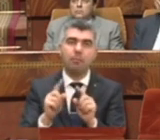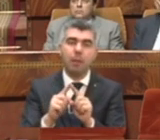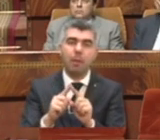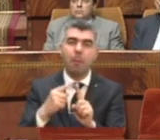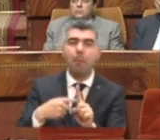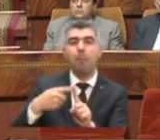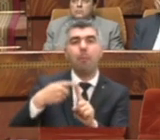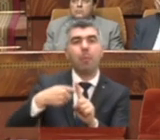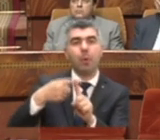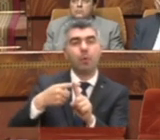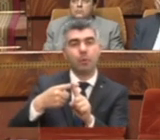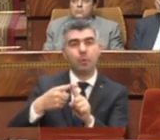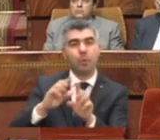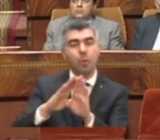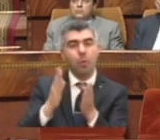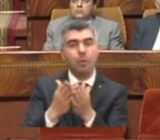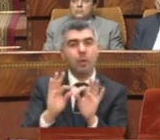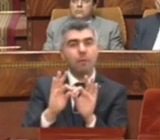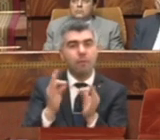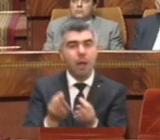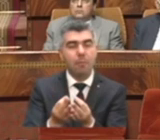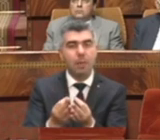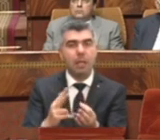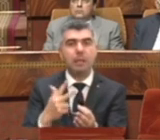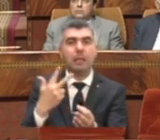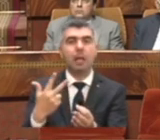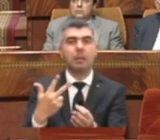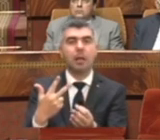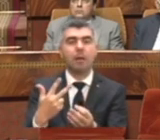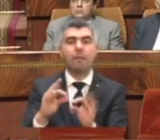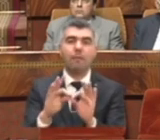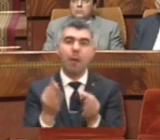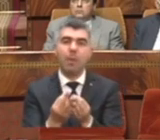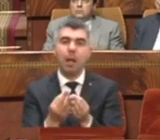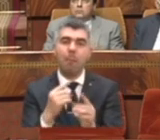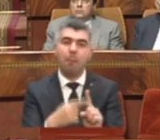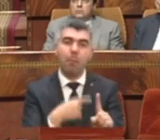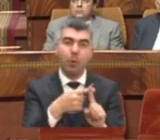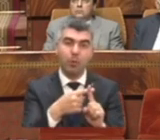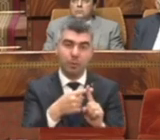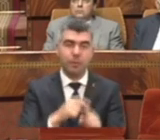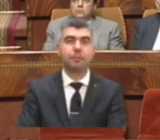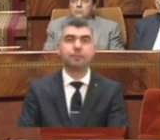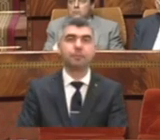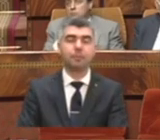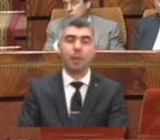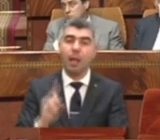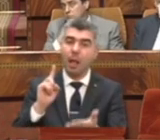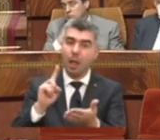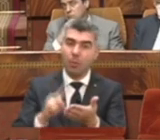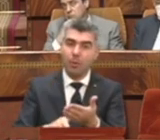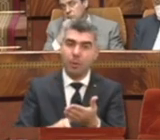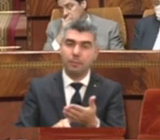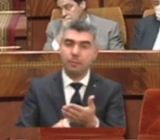بالكثير وأصبحت تقريبا كل أسرة تتوفر على 3 عائلات على الأقل. إذا لابد من بحث